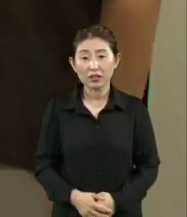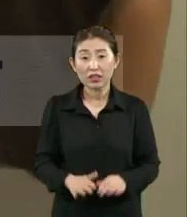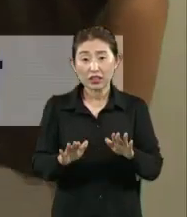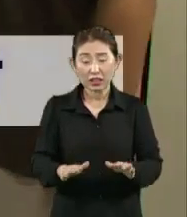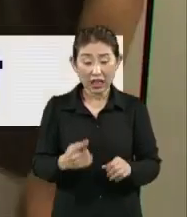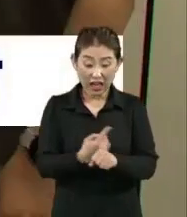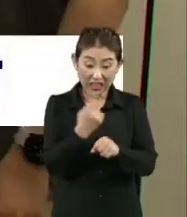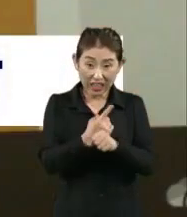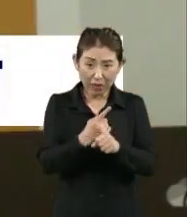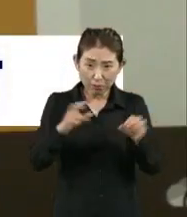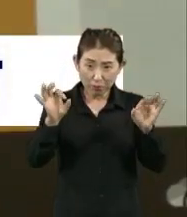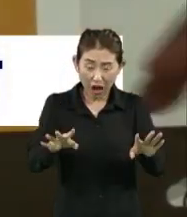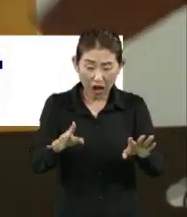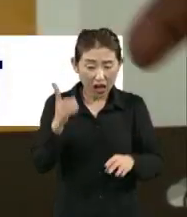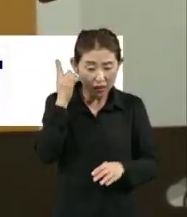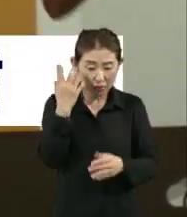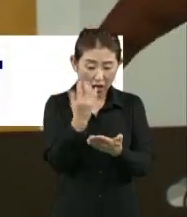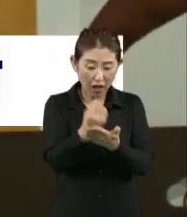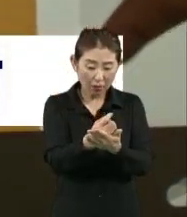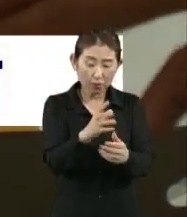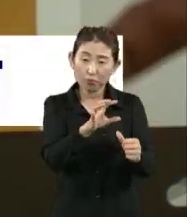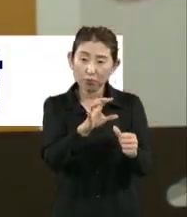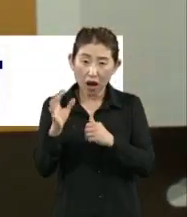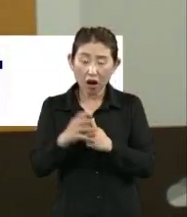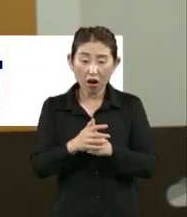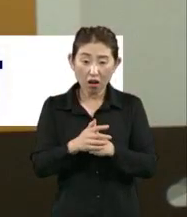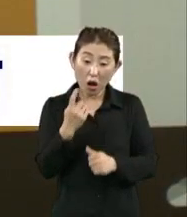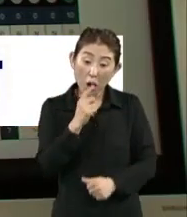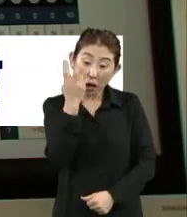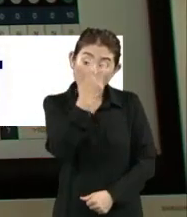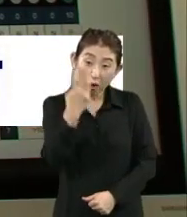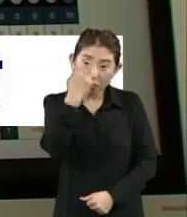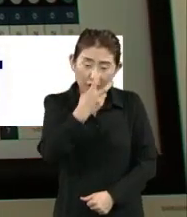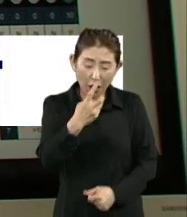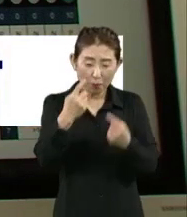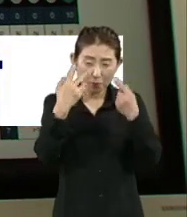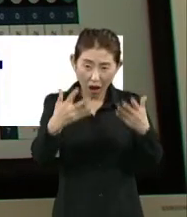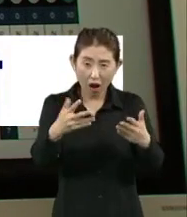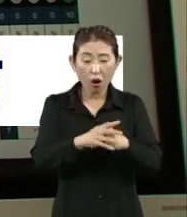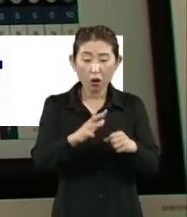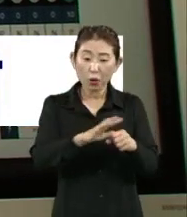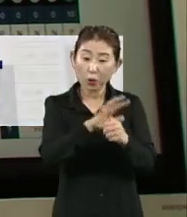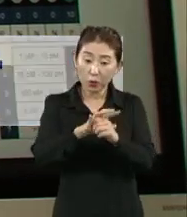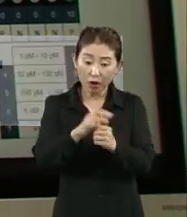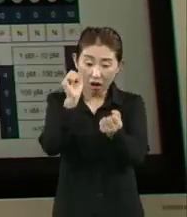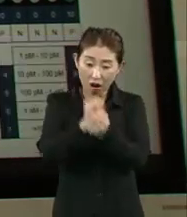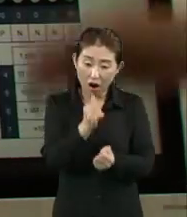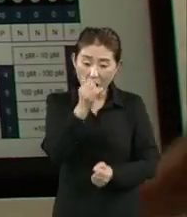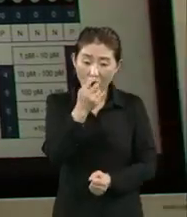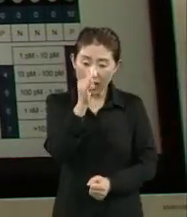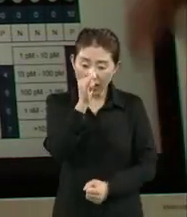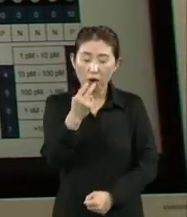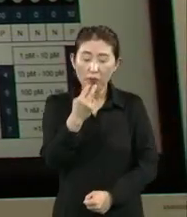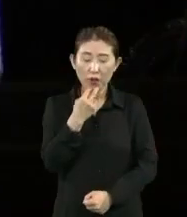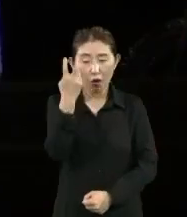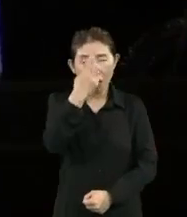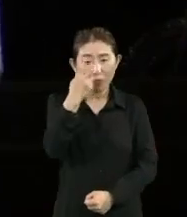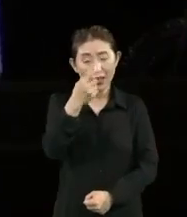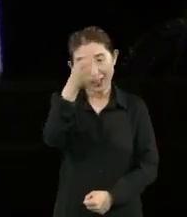생명공학연구원이 1시간 내에 스마트폰 앱을 활용해 PCR 검사 수준의 정확도로 코로나19 진단이 가능한 기술을